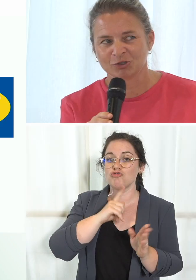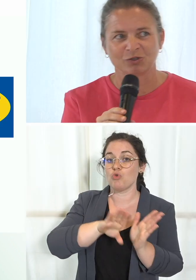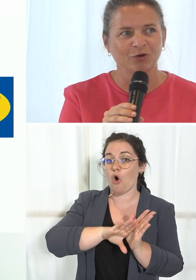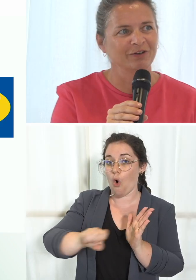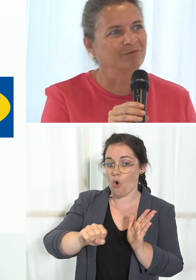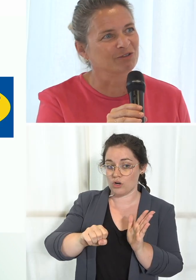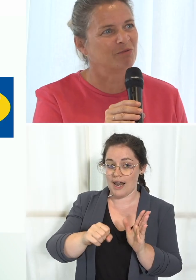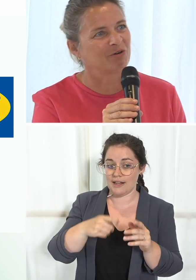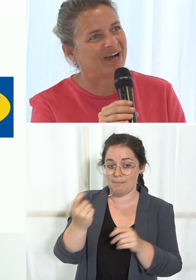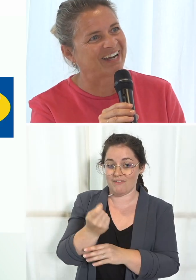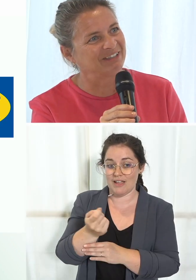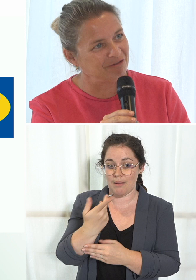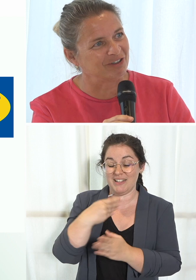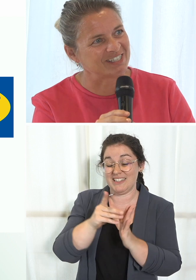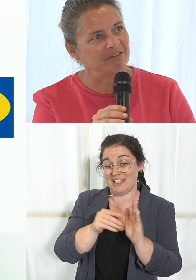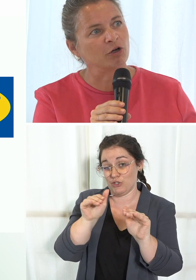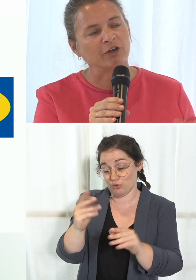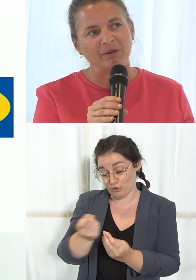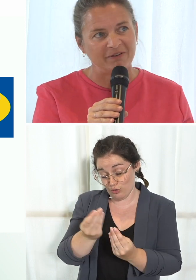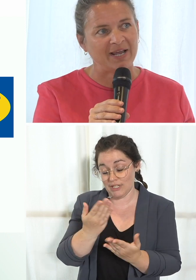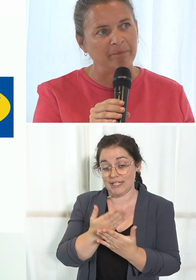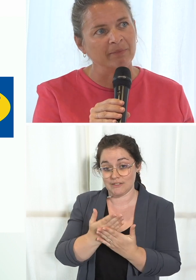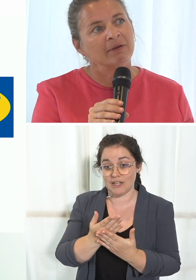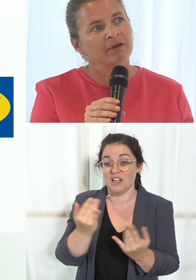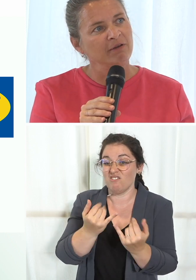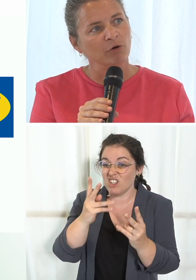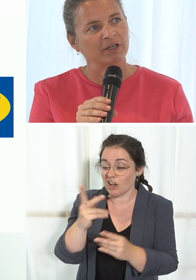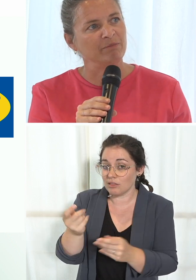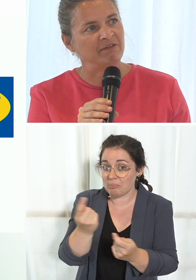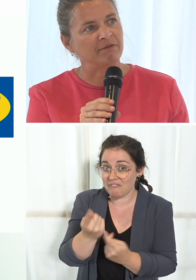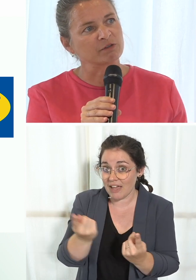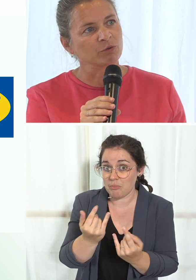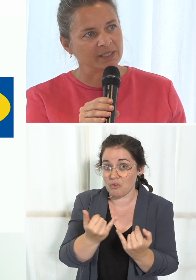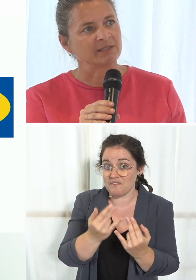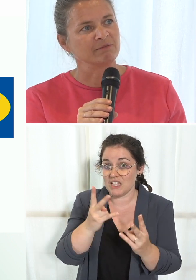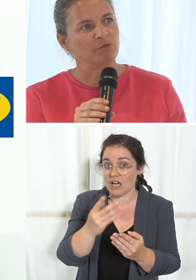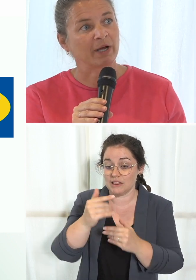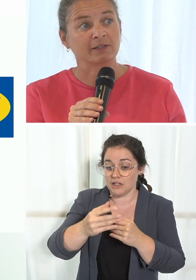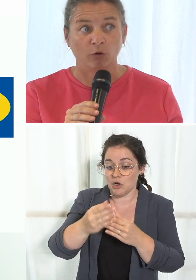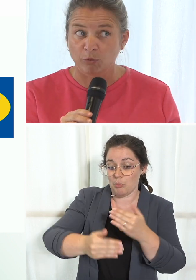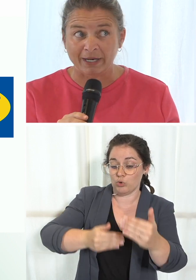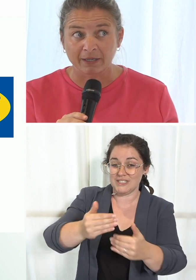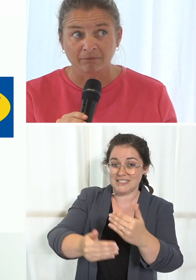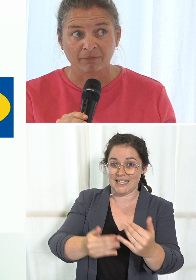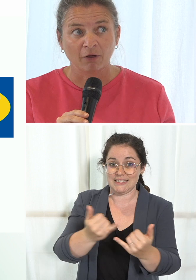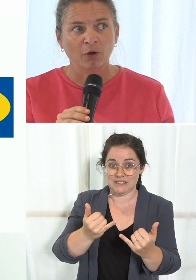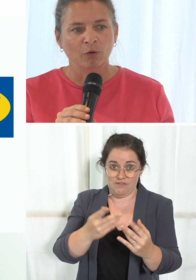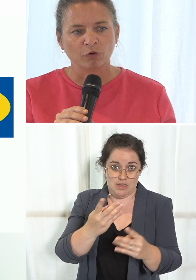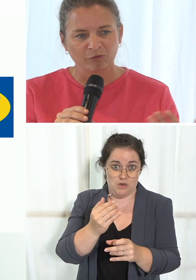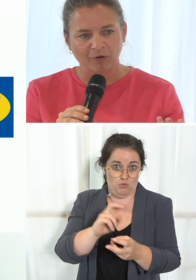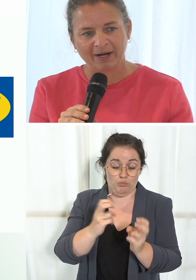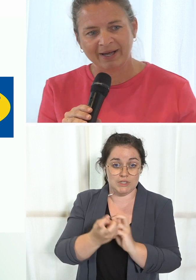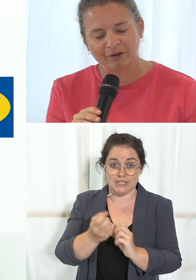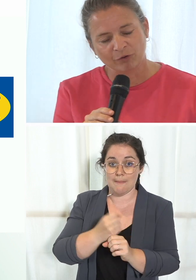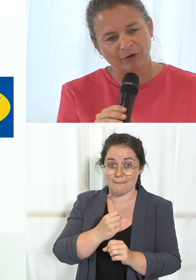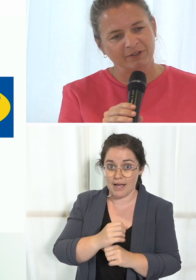aus Datenschutzgründen. Muss man manchmal auch kreativ dann sein, wie kann ich mich bewerben? Wie mache ich den Bewerbungsprozess? Wie mache ich das Onboarding? Und